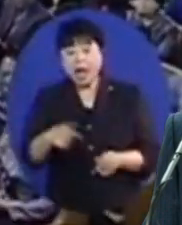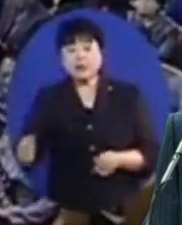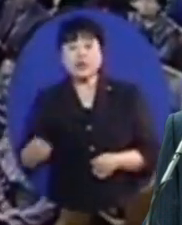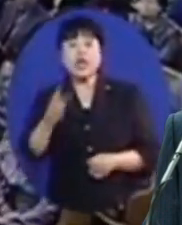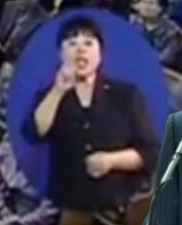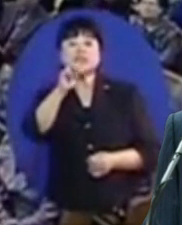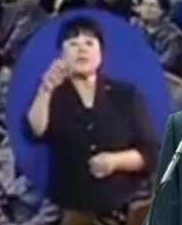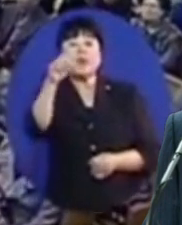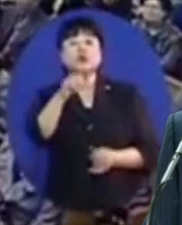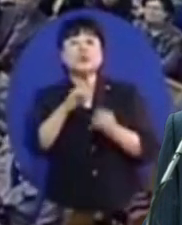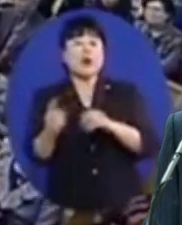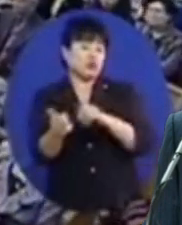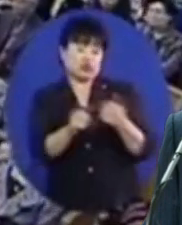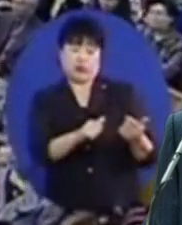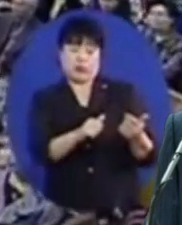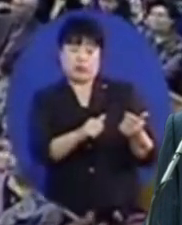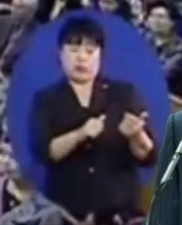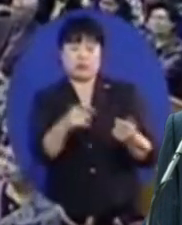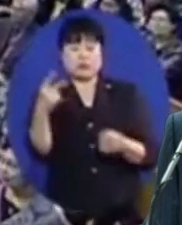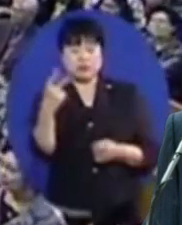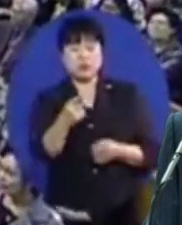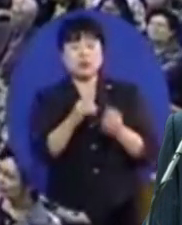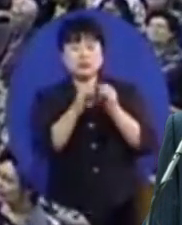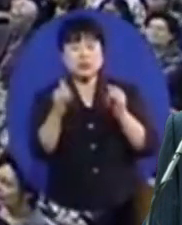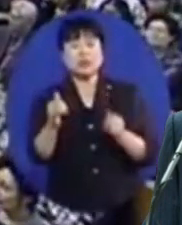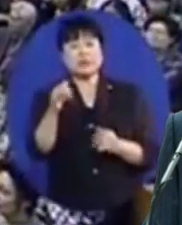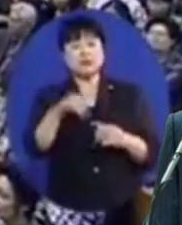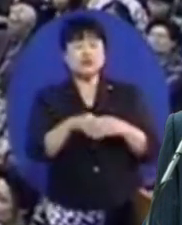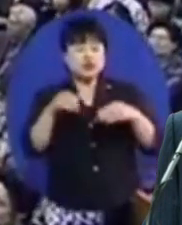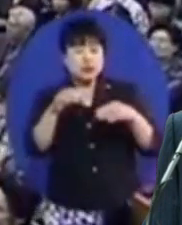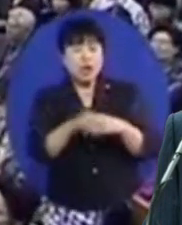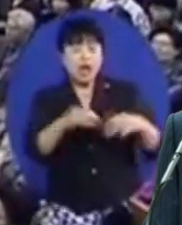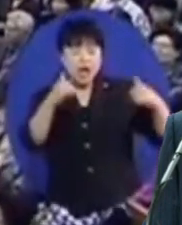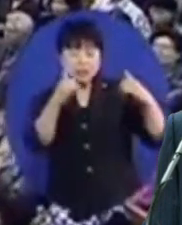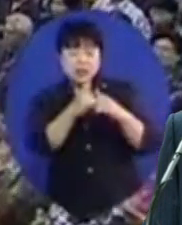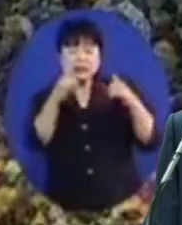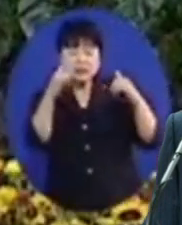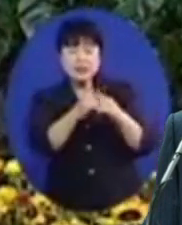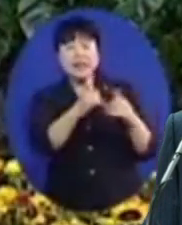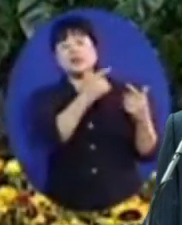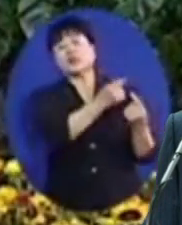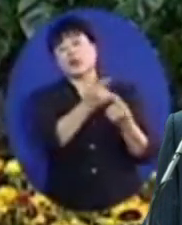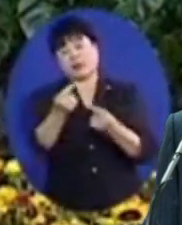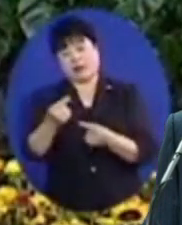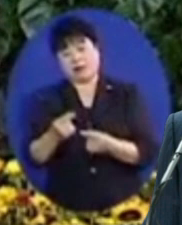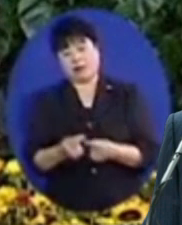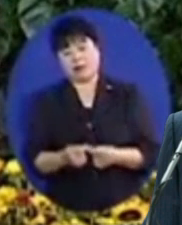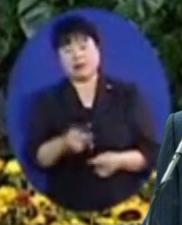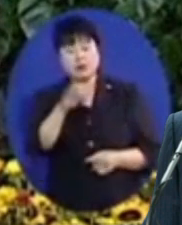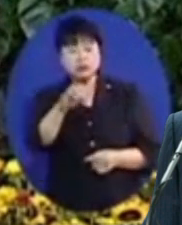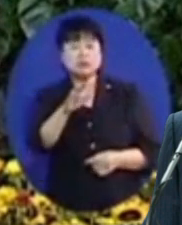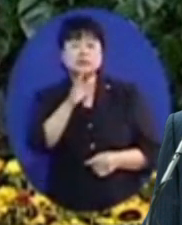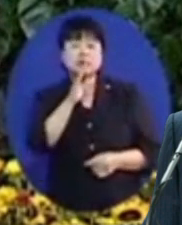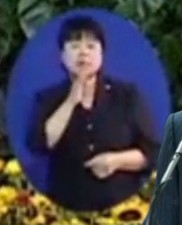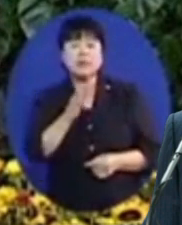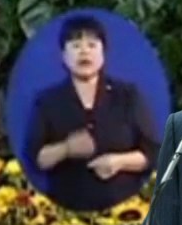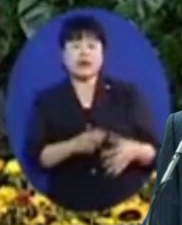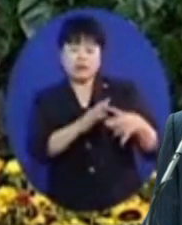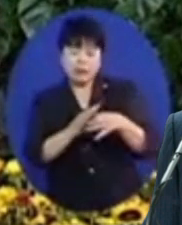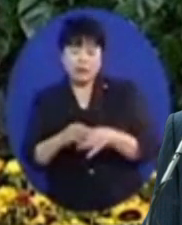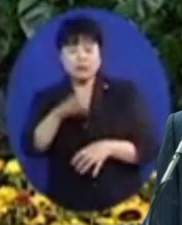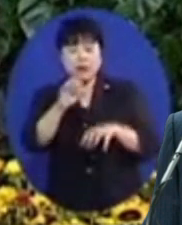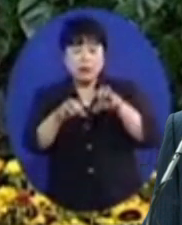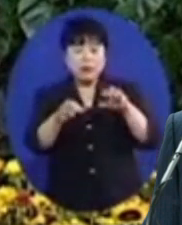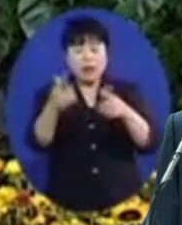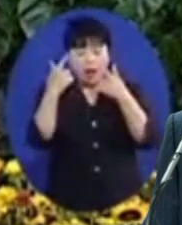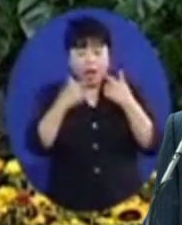3만 5천 명이나 됩니다. 인류의 문화사는 전쟁사와 같은 것입니다. 이 지구상에는 언제나 어느 곳이나